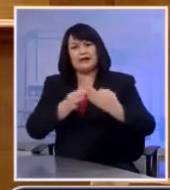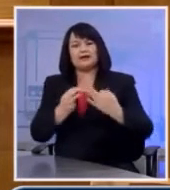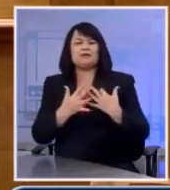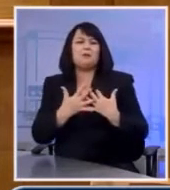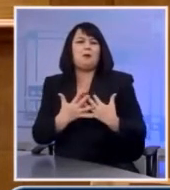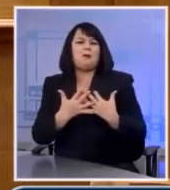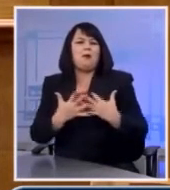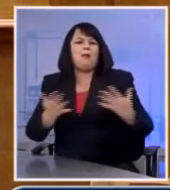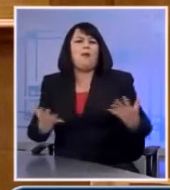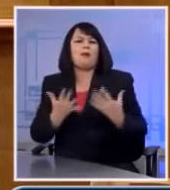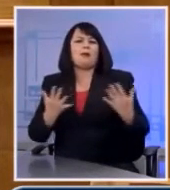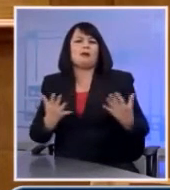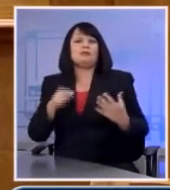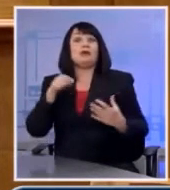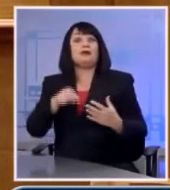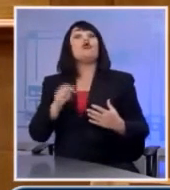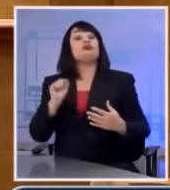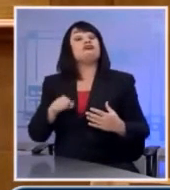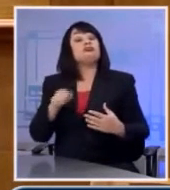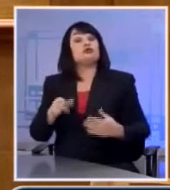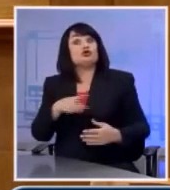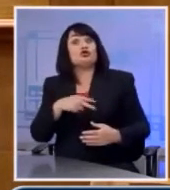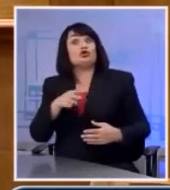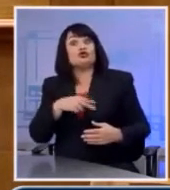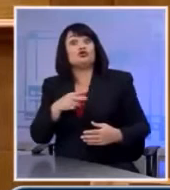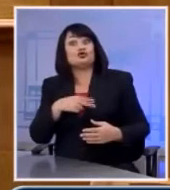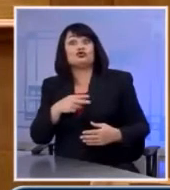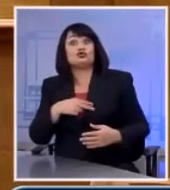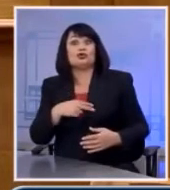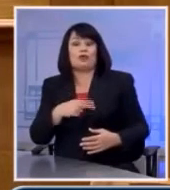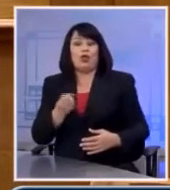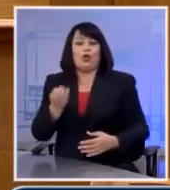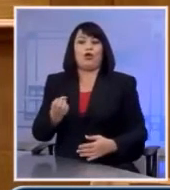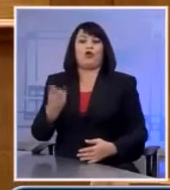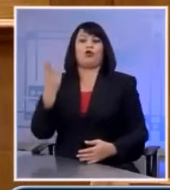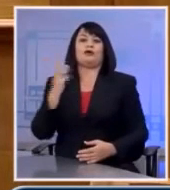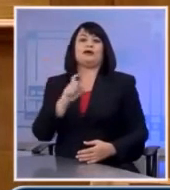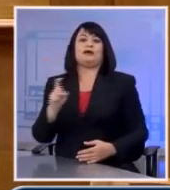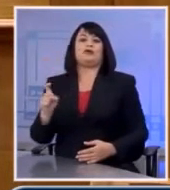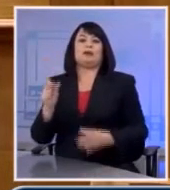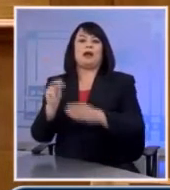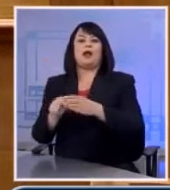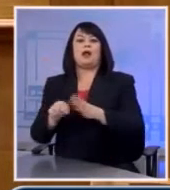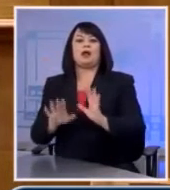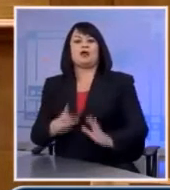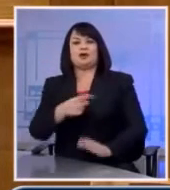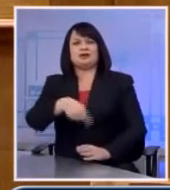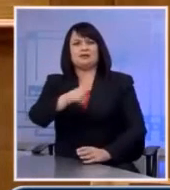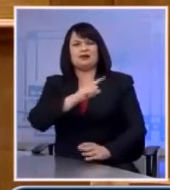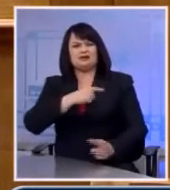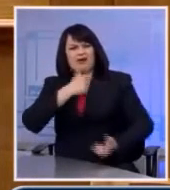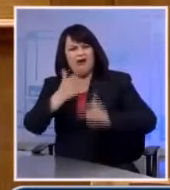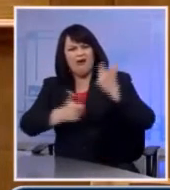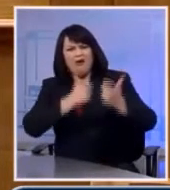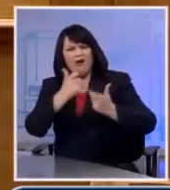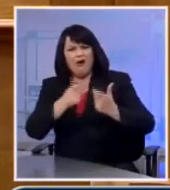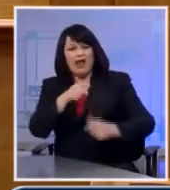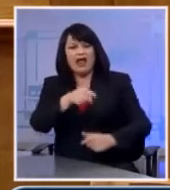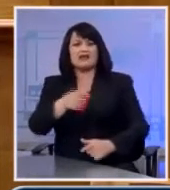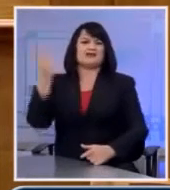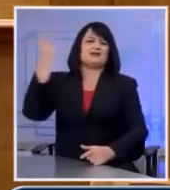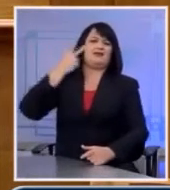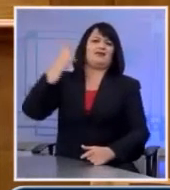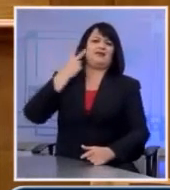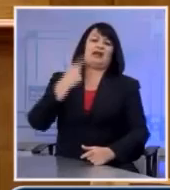πάθος περασπιστήκατε αυτή τη διάταξη, κατηγορώντας όλους τους υπόλοιπους που φωνάζαμε, ως συνήθως, για